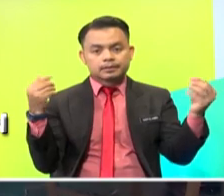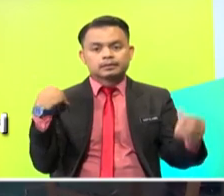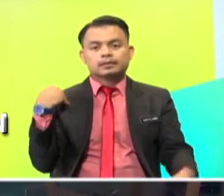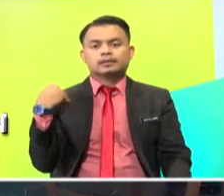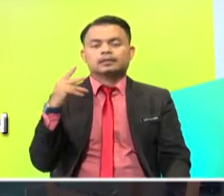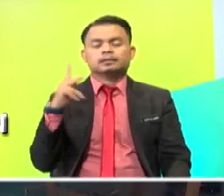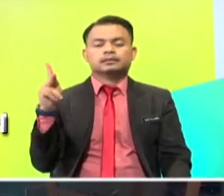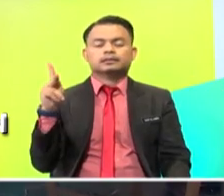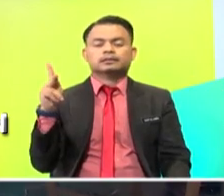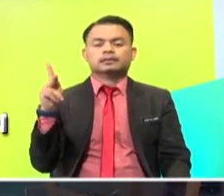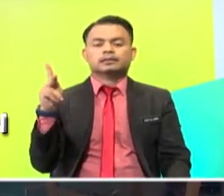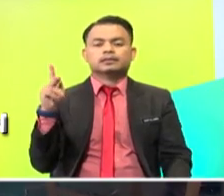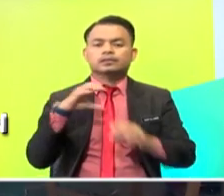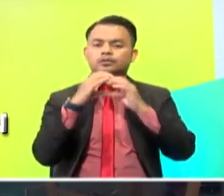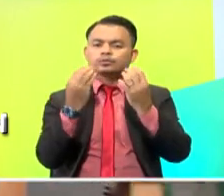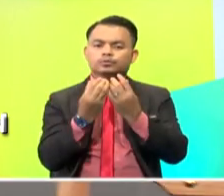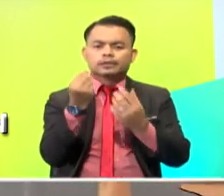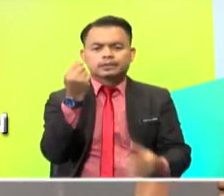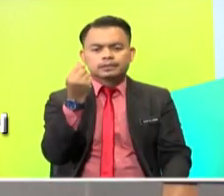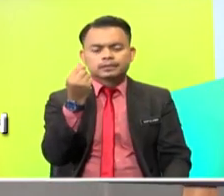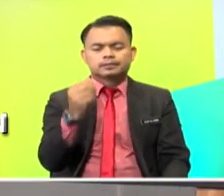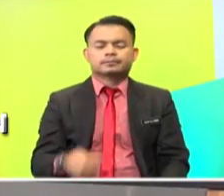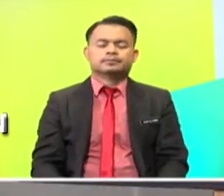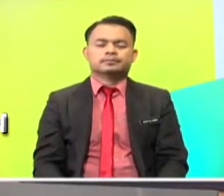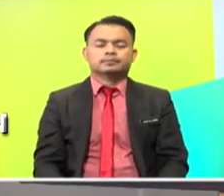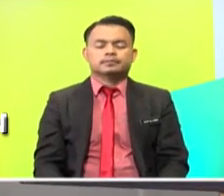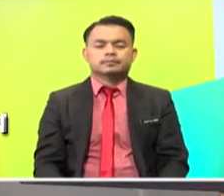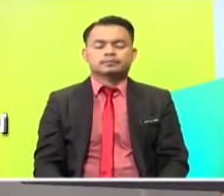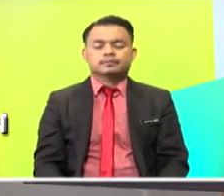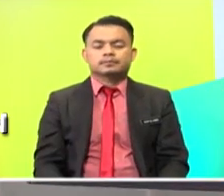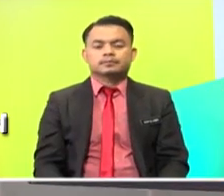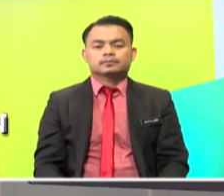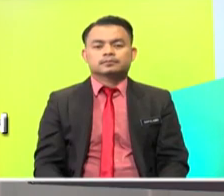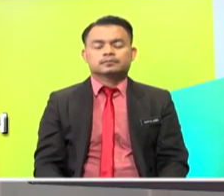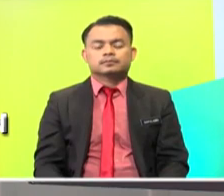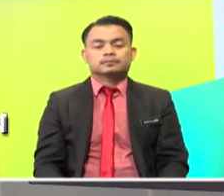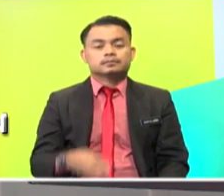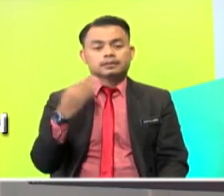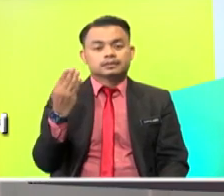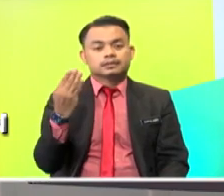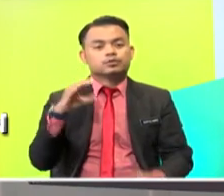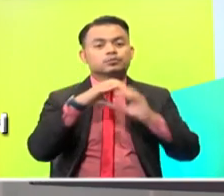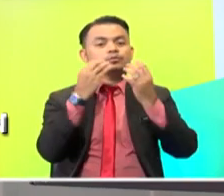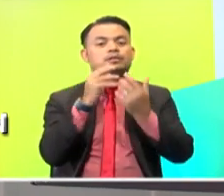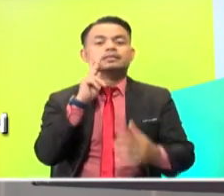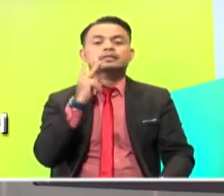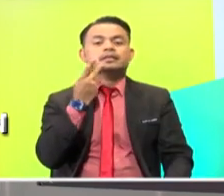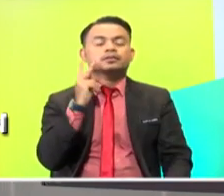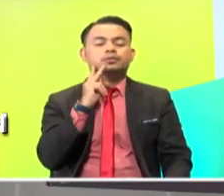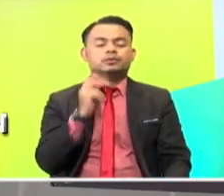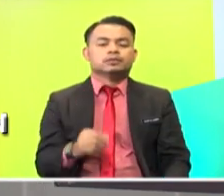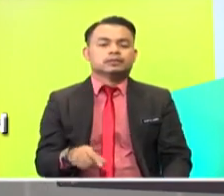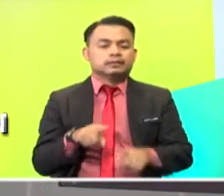kacang panjang tuh kalo D dalam bentuk segar ialah sayur-sayur tetapi